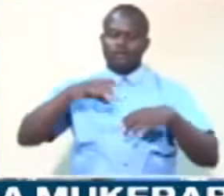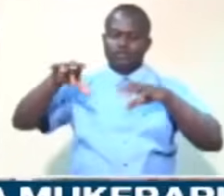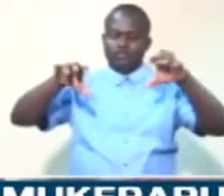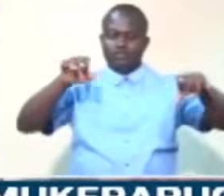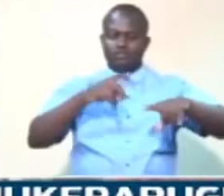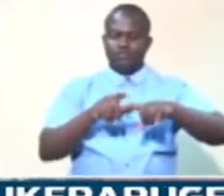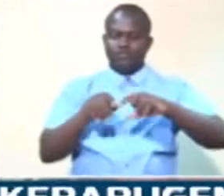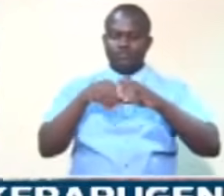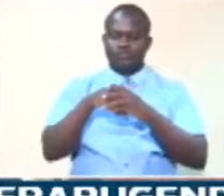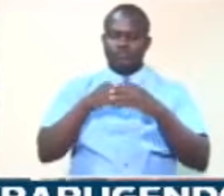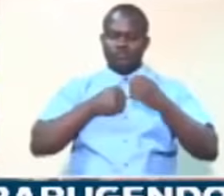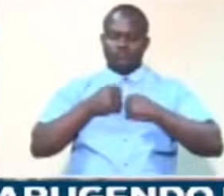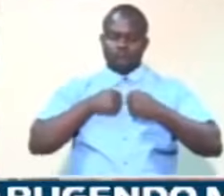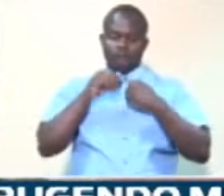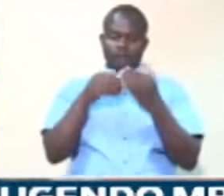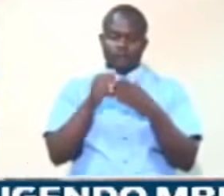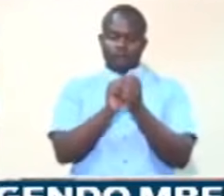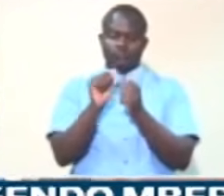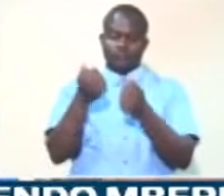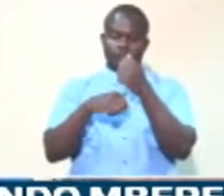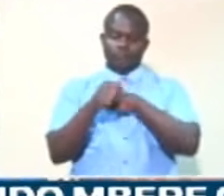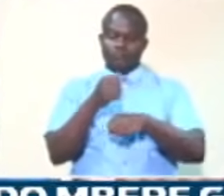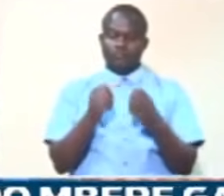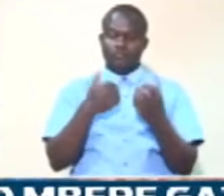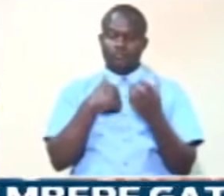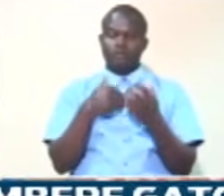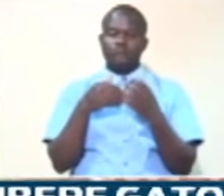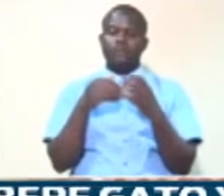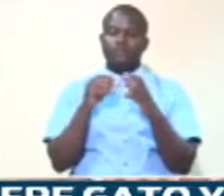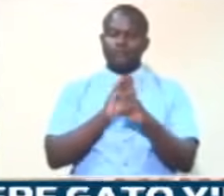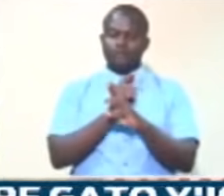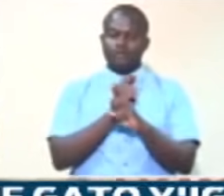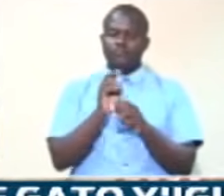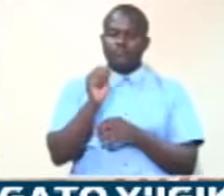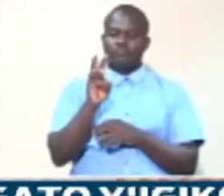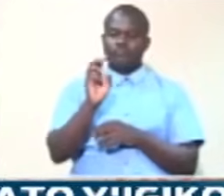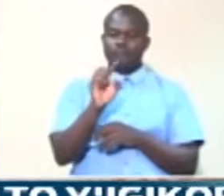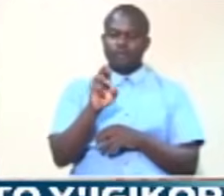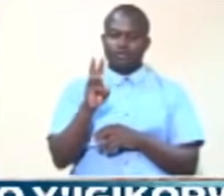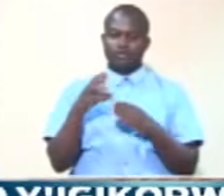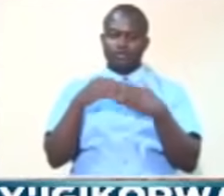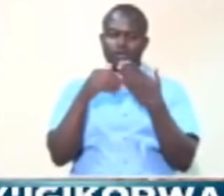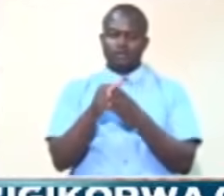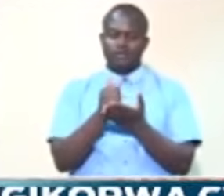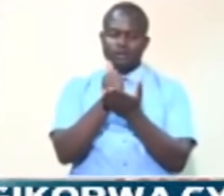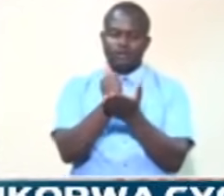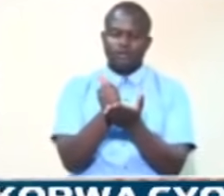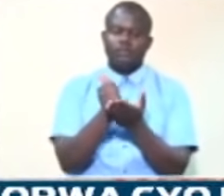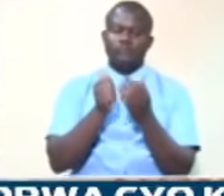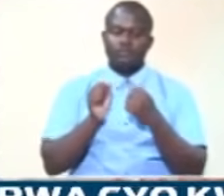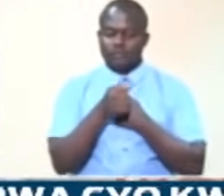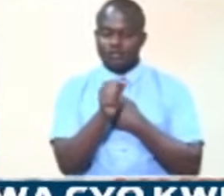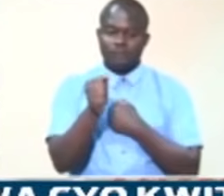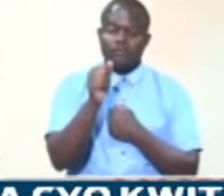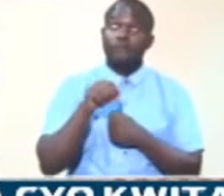zitandukanye hirya no hino mu Rwanda, n'indikorwa bifitanye isano n'ubukerarugendo. Umwizerwa Sandrine ukuriye ikigo gifasha ba mukerarugendo kuzamuka